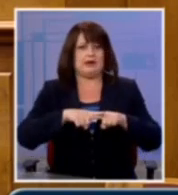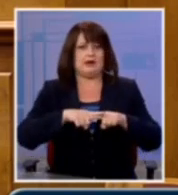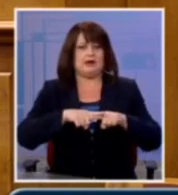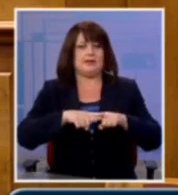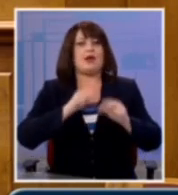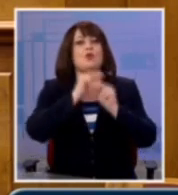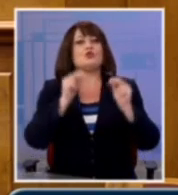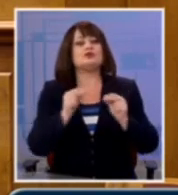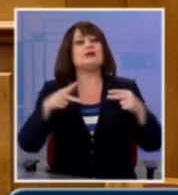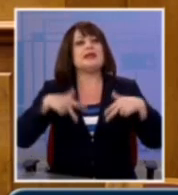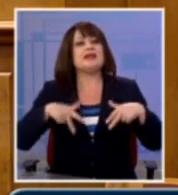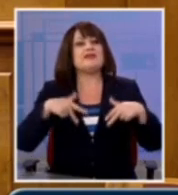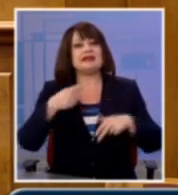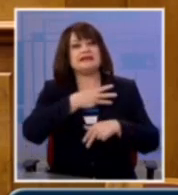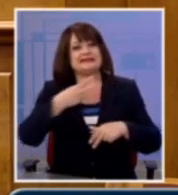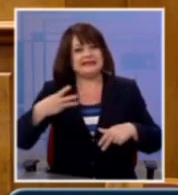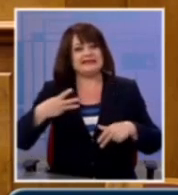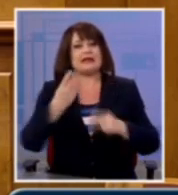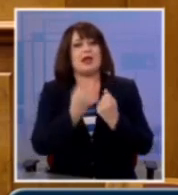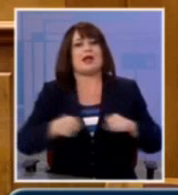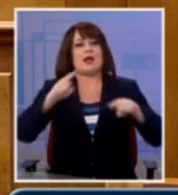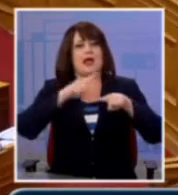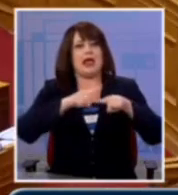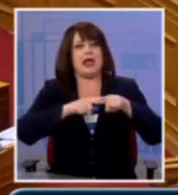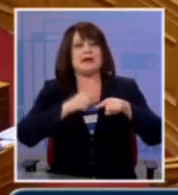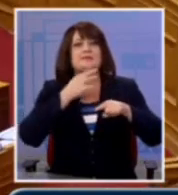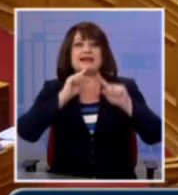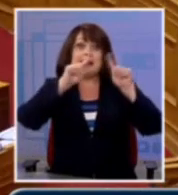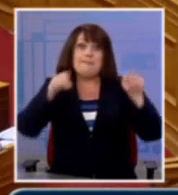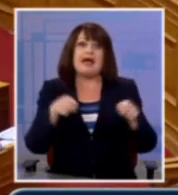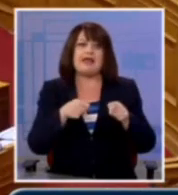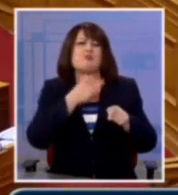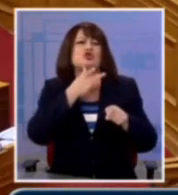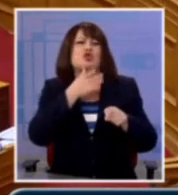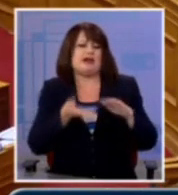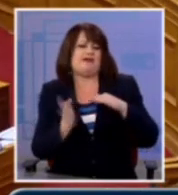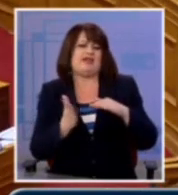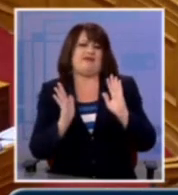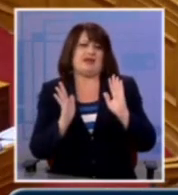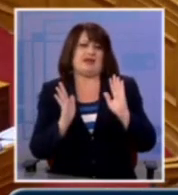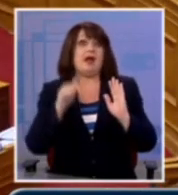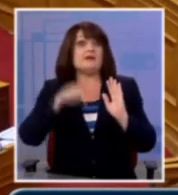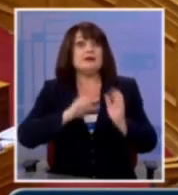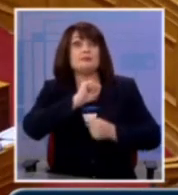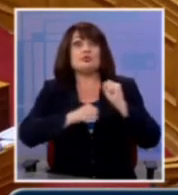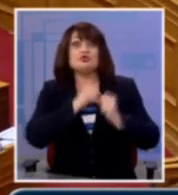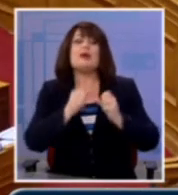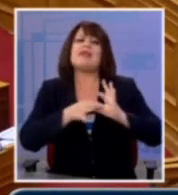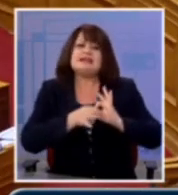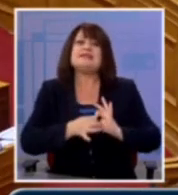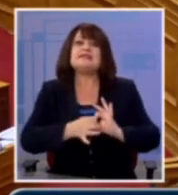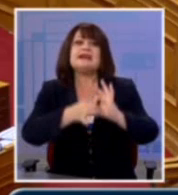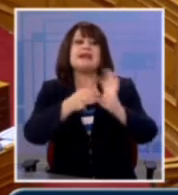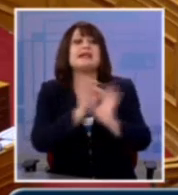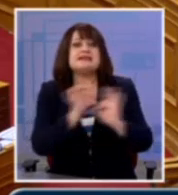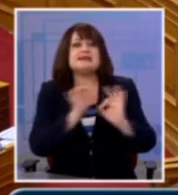ώστε η κυβέρνηση ΣΥΡΙΖΑ-ΑΝΕΛ να είναι μια παρένθεση. Αυτή η προσπάθεια δεν έχει σταματήσει και σας